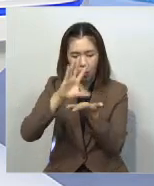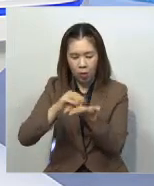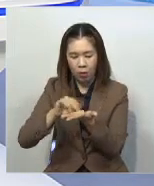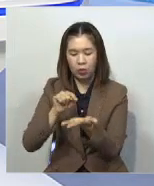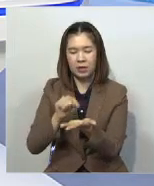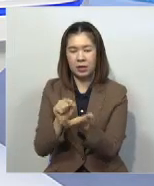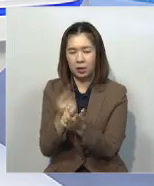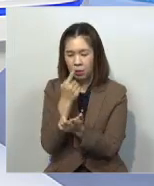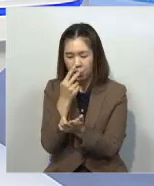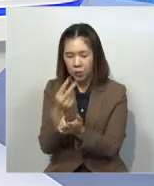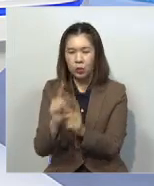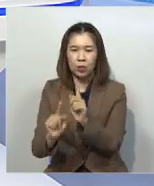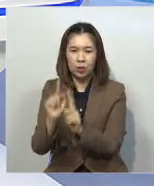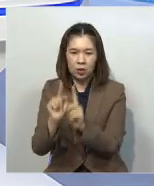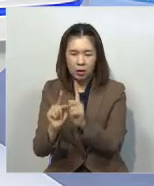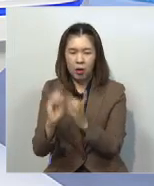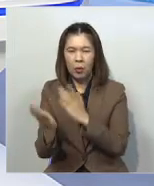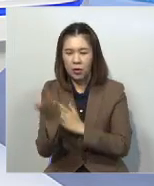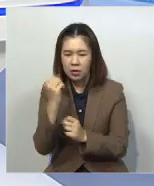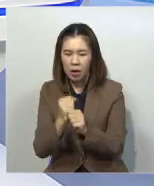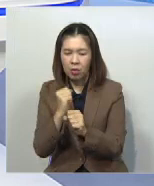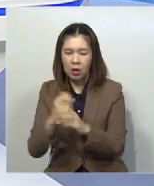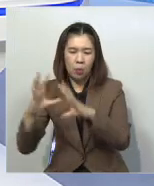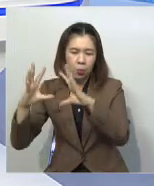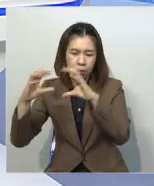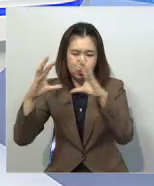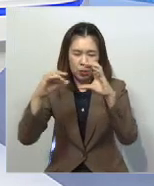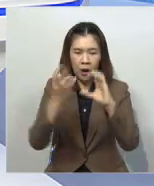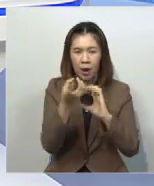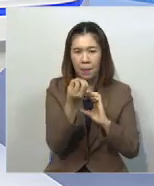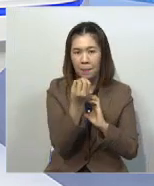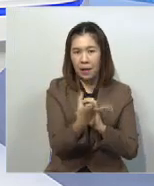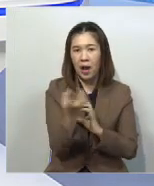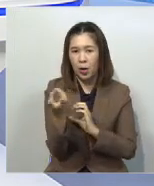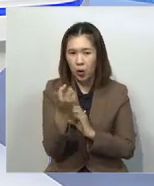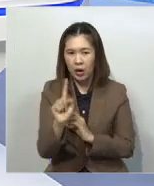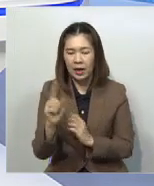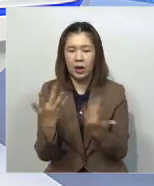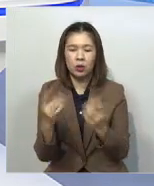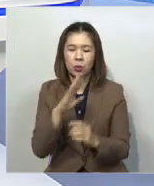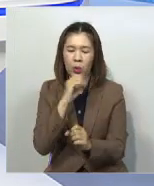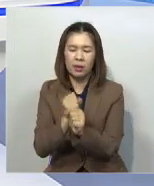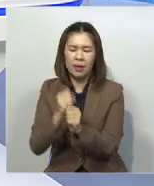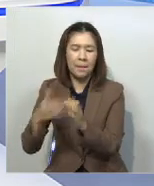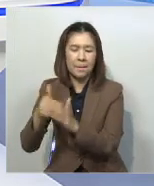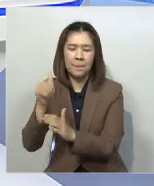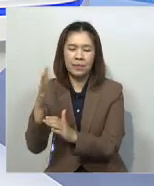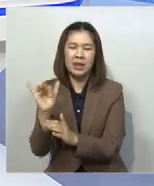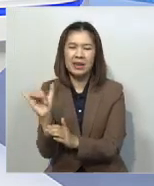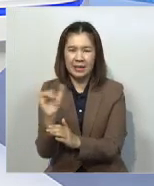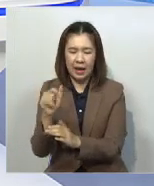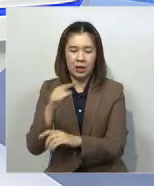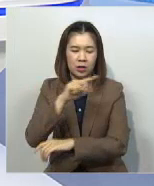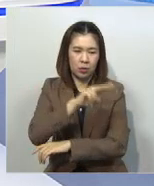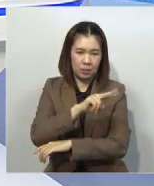าวิเคราะห์ว่าปฏิบัติการเมื่อช่วงเช้าเนี่ยมันสามารถก่อเมฆได้มากน้อยแค่ไหนถ้ายังไม่ได้ผลเดี๋ยวช่วงบ่ายจะขึ้นไปซ้ำแต่ว่าถ้